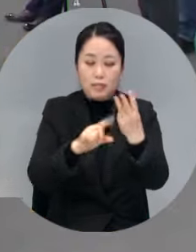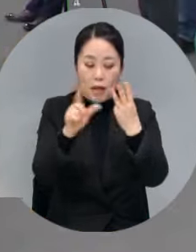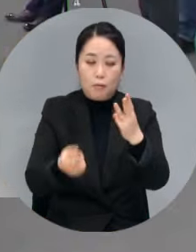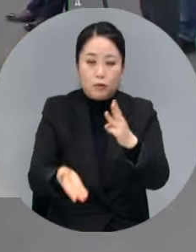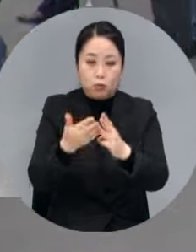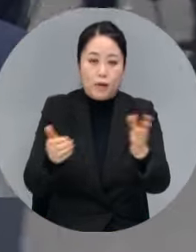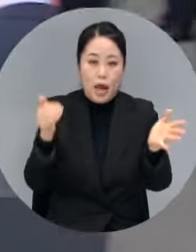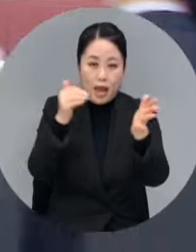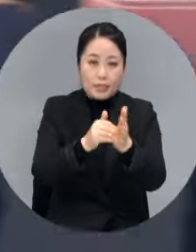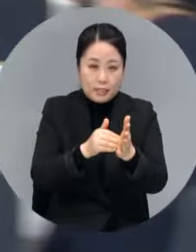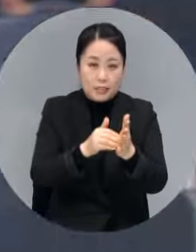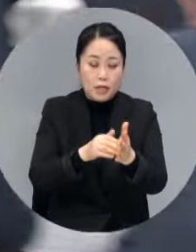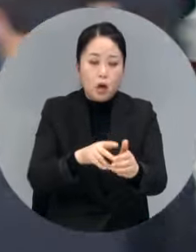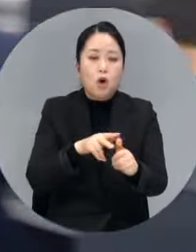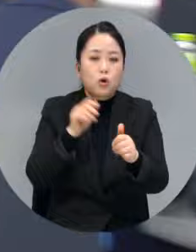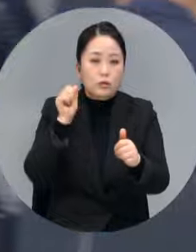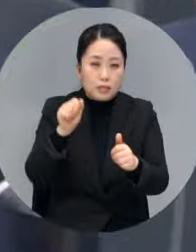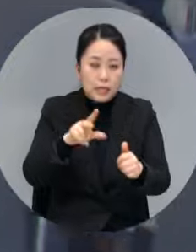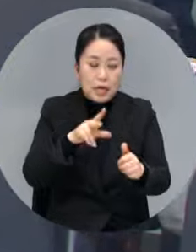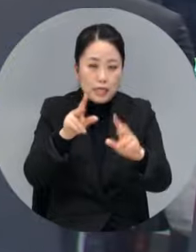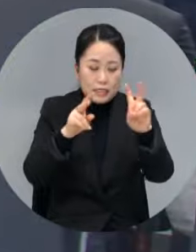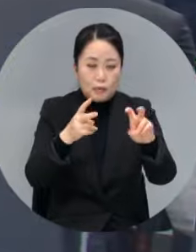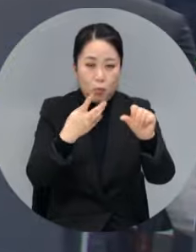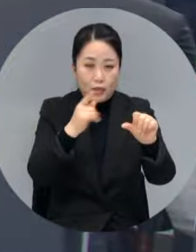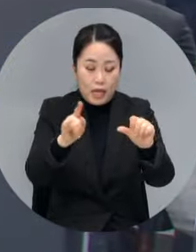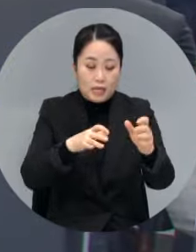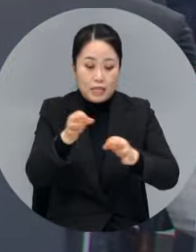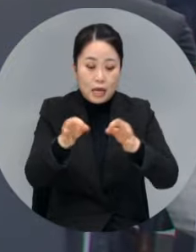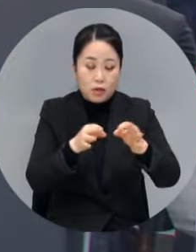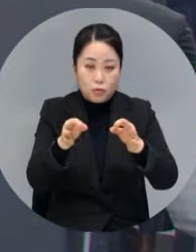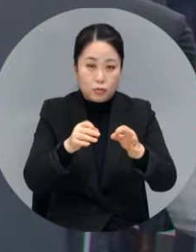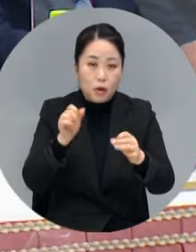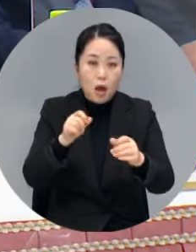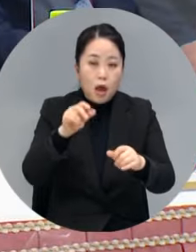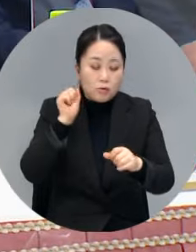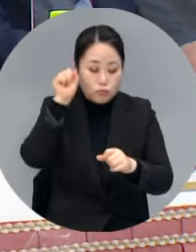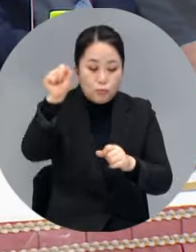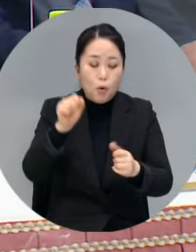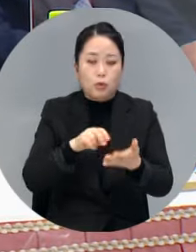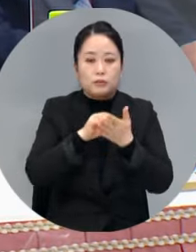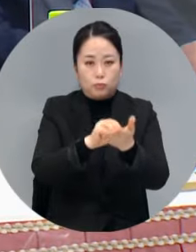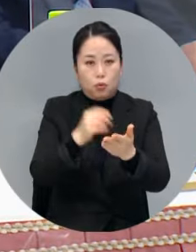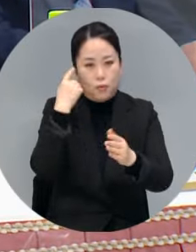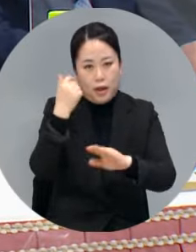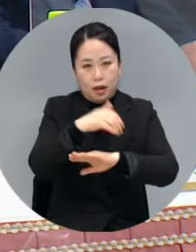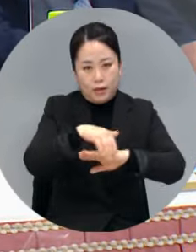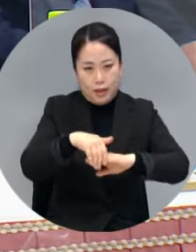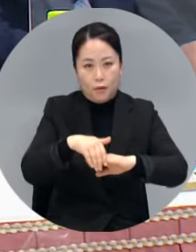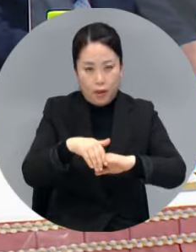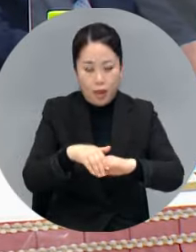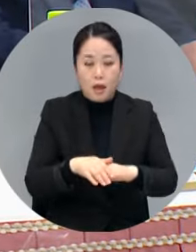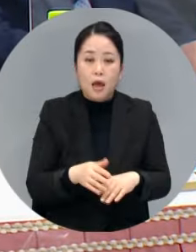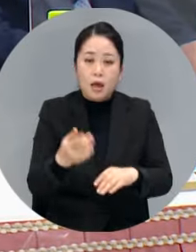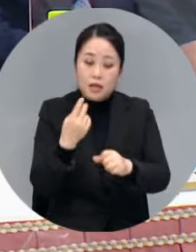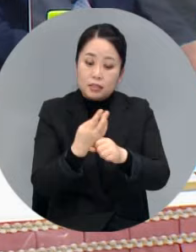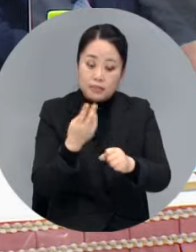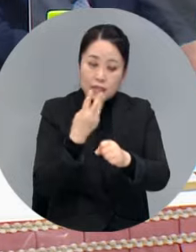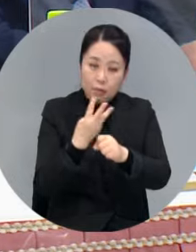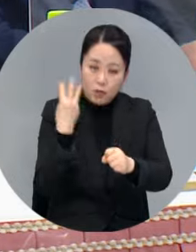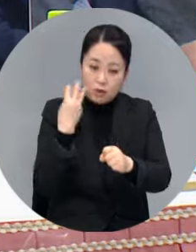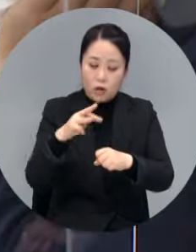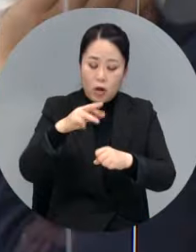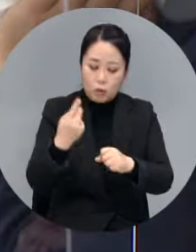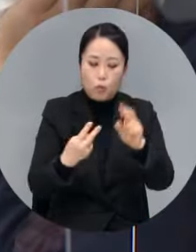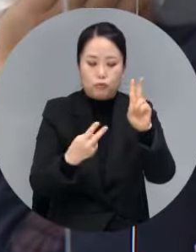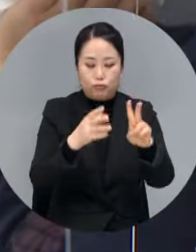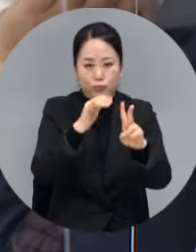예정입니다. 3년 전 제24대 부산 상위의원 선거 때도 부산 상위회장 선거가 2파전으로 진행되면서